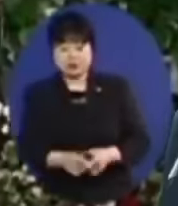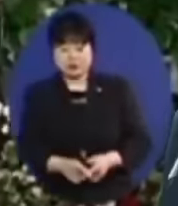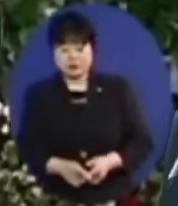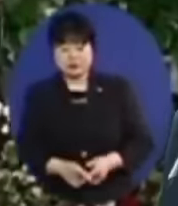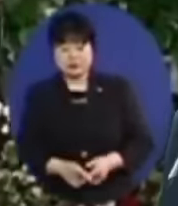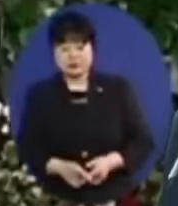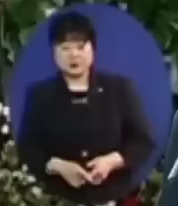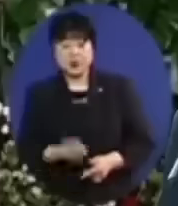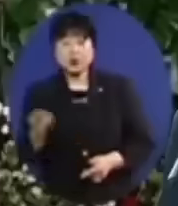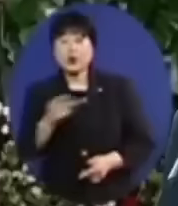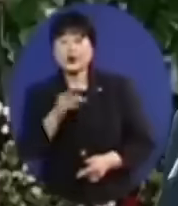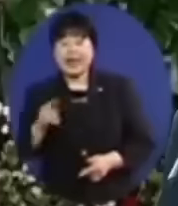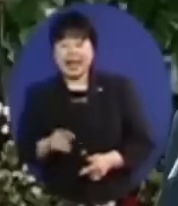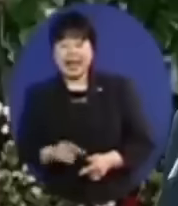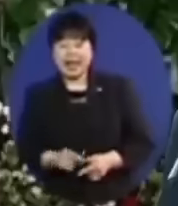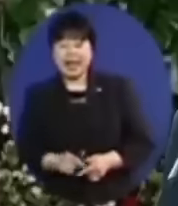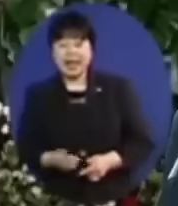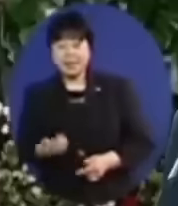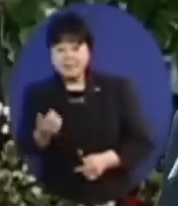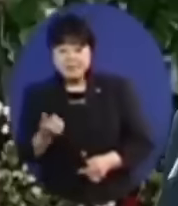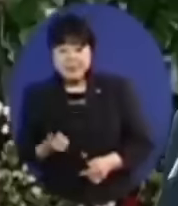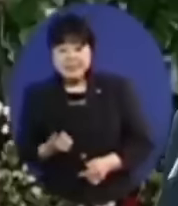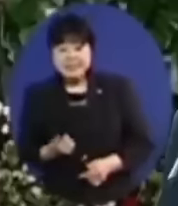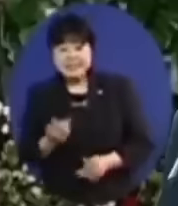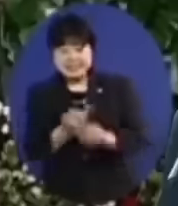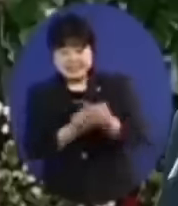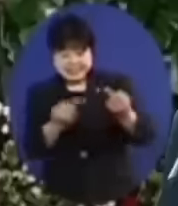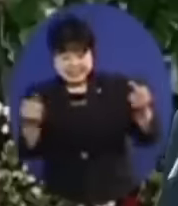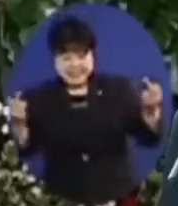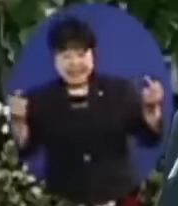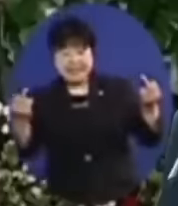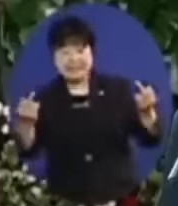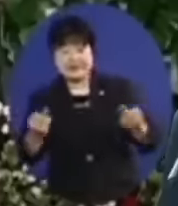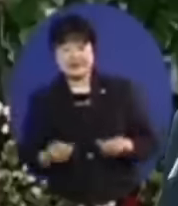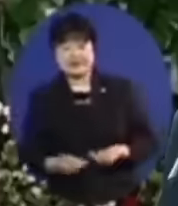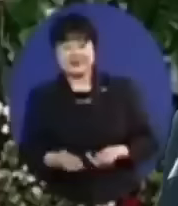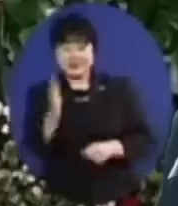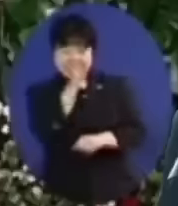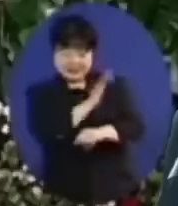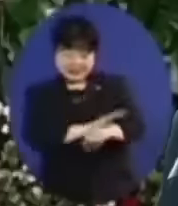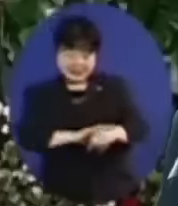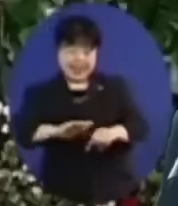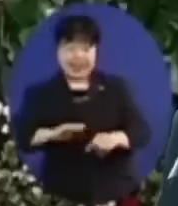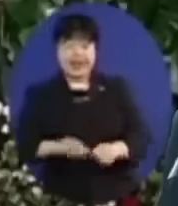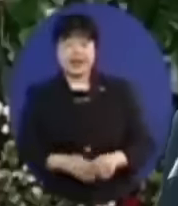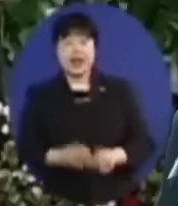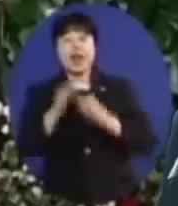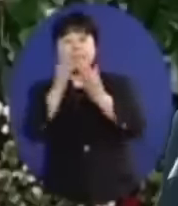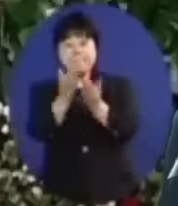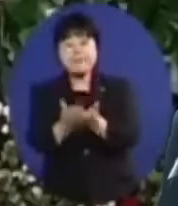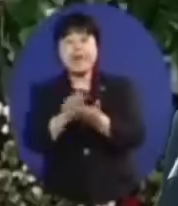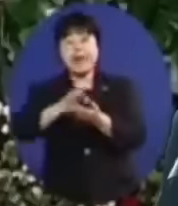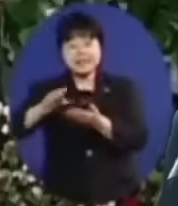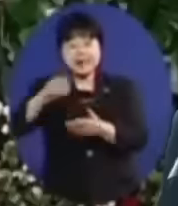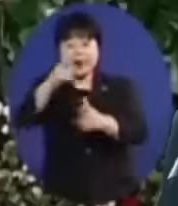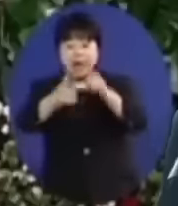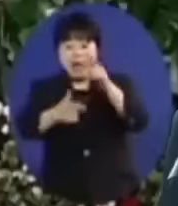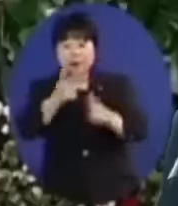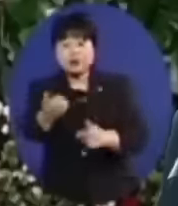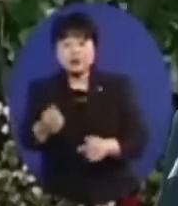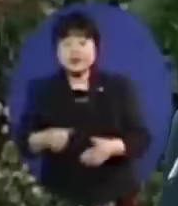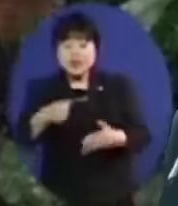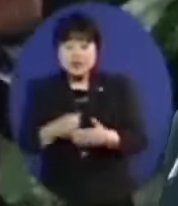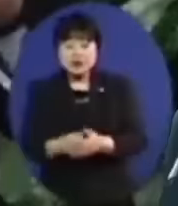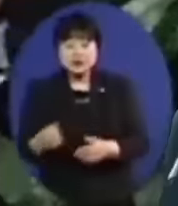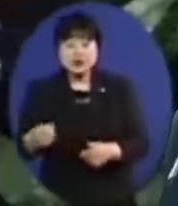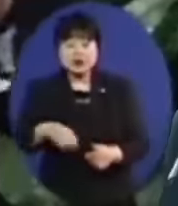나무를 미리 선정해서 키웁니다. 높은 산에 올라가가지고서 돛대가 될 나무를 선정을 해놓고 난 다음 그